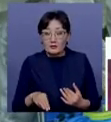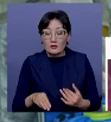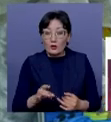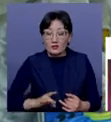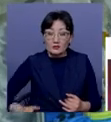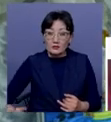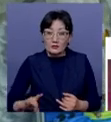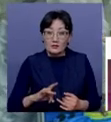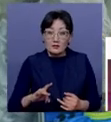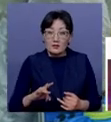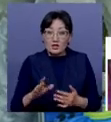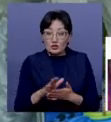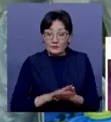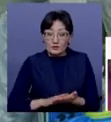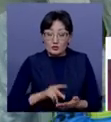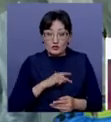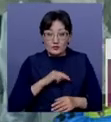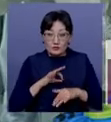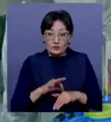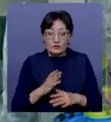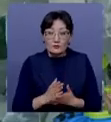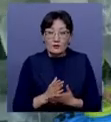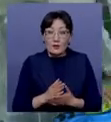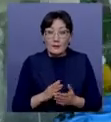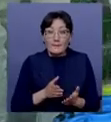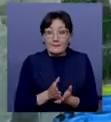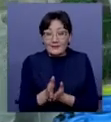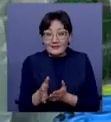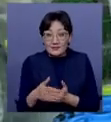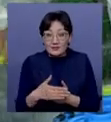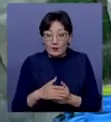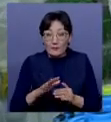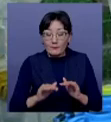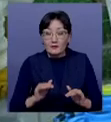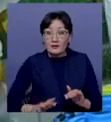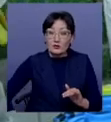ауданында дезинфекциялау жұмыстарын жүргізіп жатырмыз. Подъездерге, мына балалардың ойнайтын